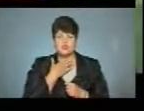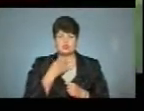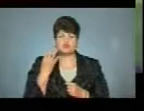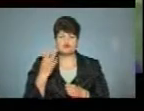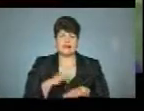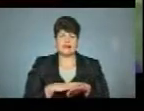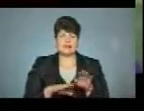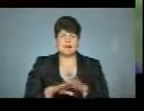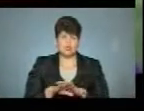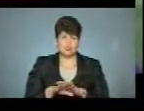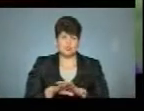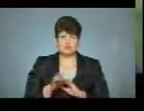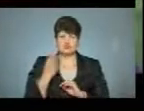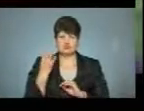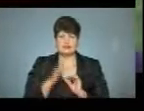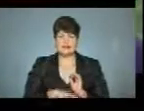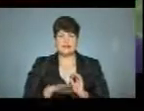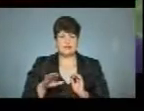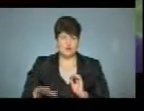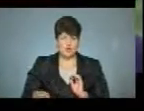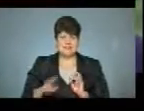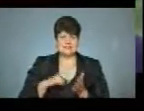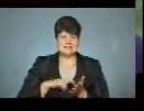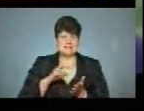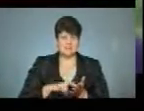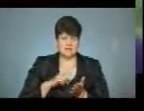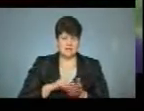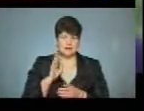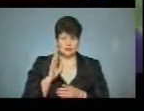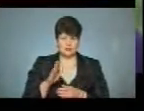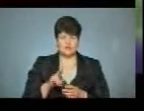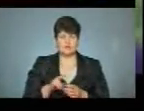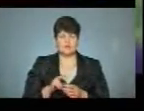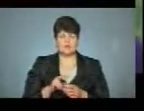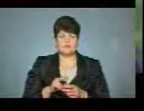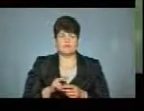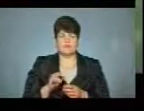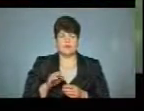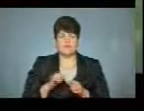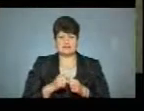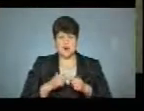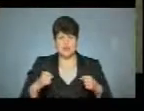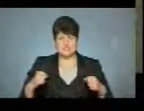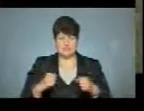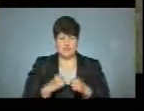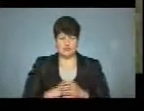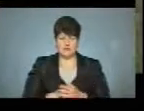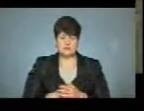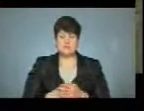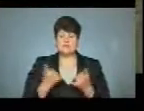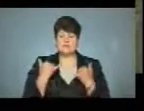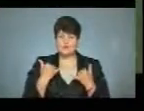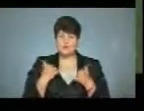руки, 4 на ноги, стрибки також будуть, випади, вправи на розтягування. Нині в